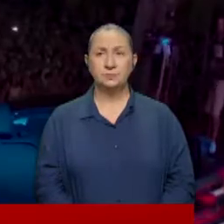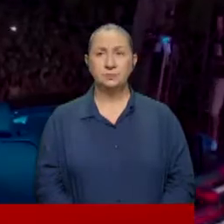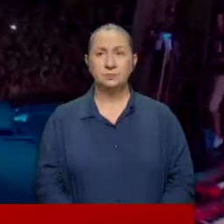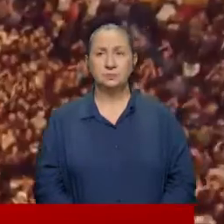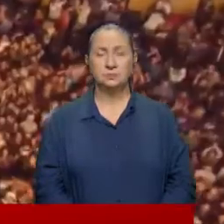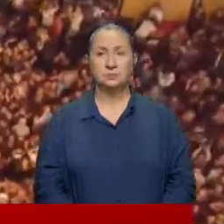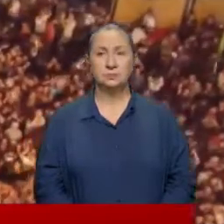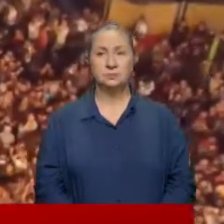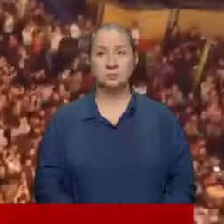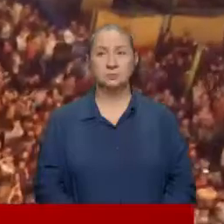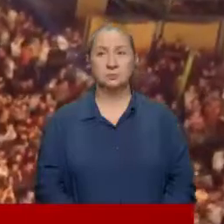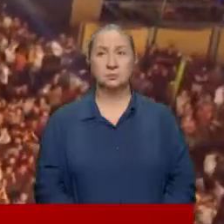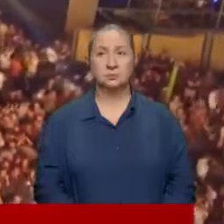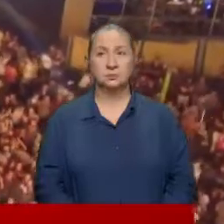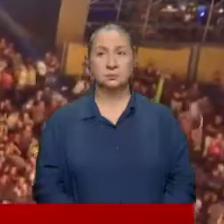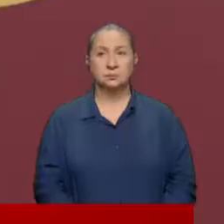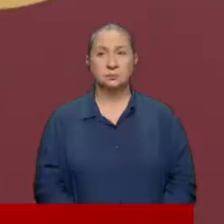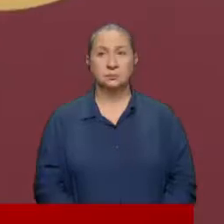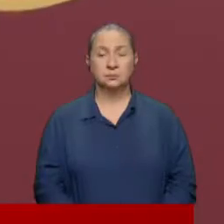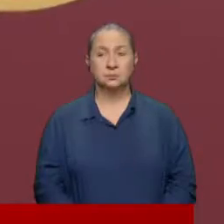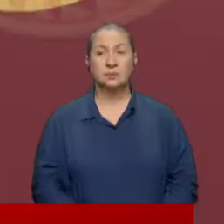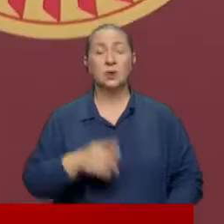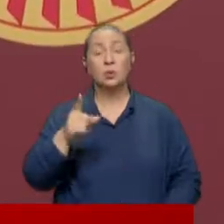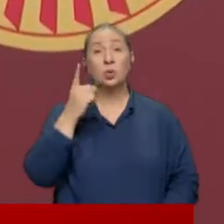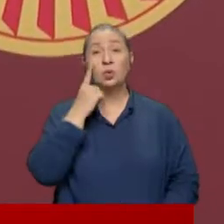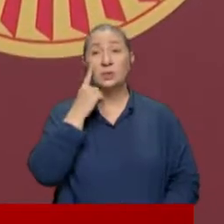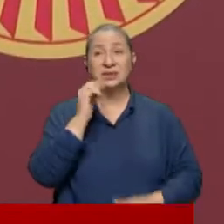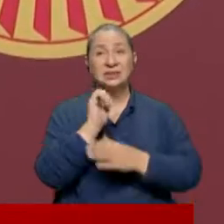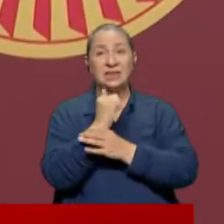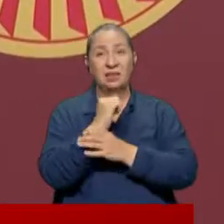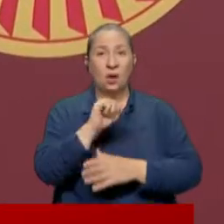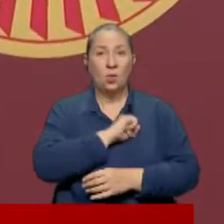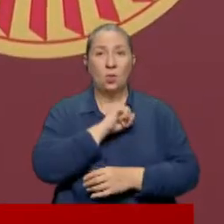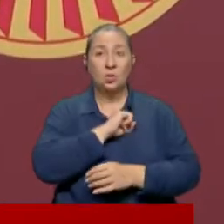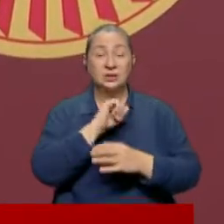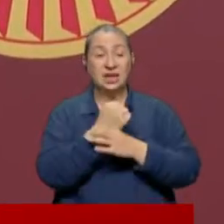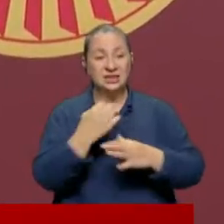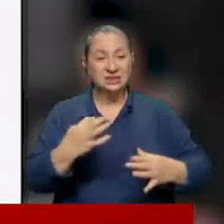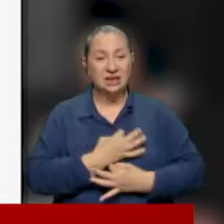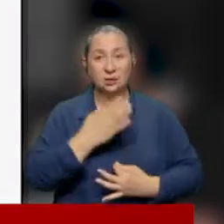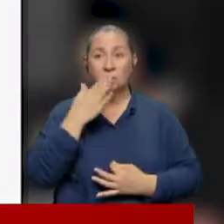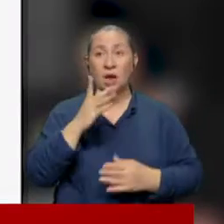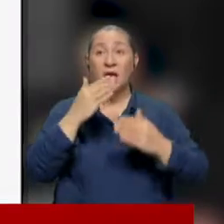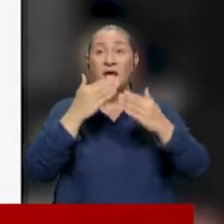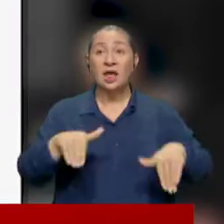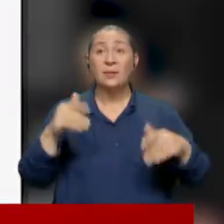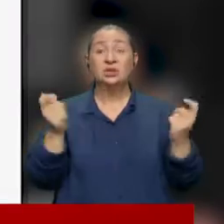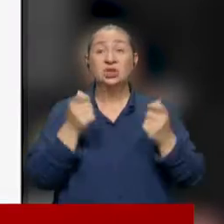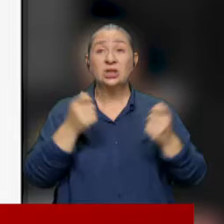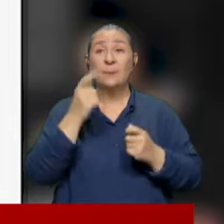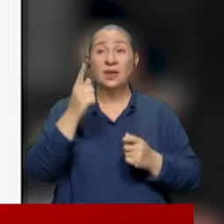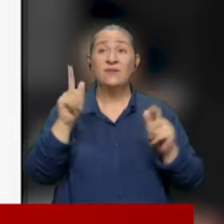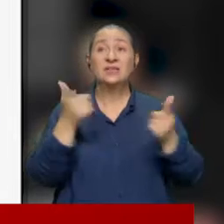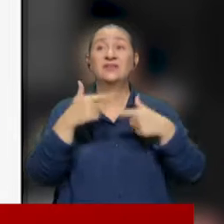abone ol ve bu hükümet sanattan da korkuyor sanata saygı suyu engellenmeye